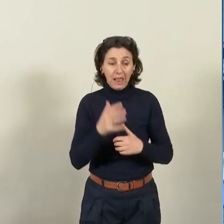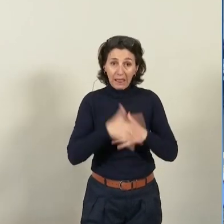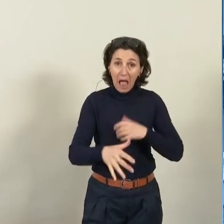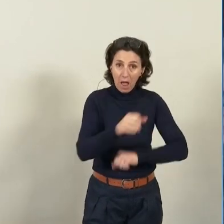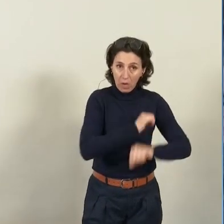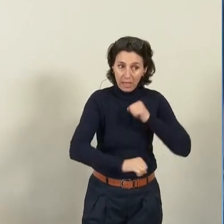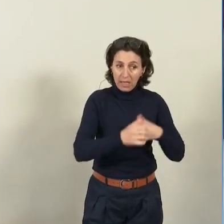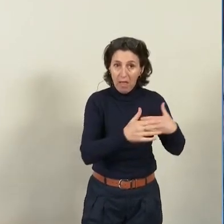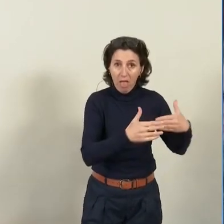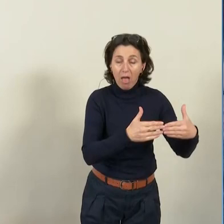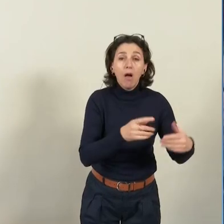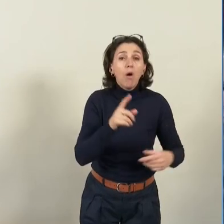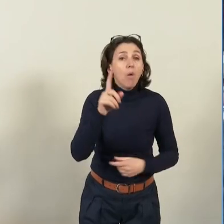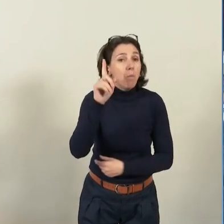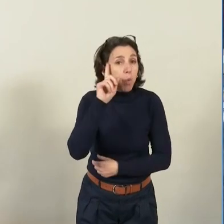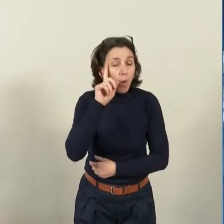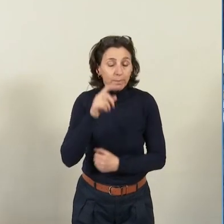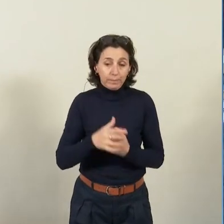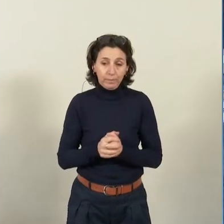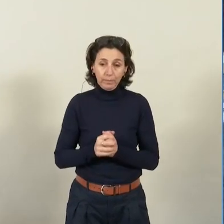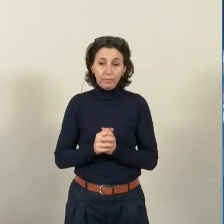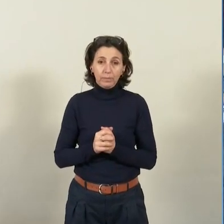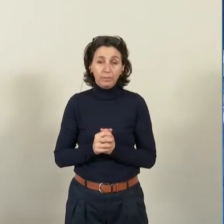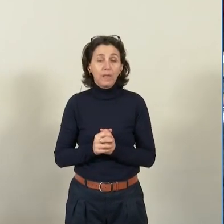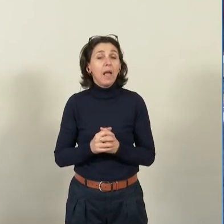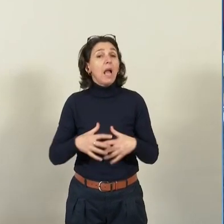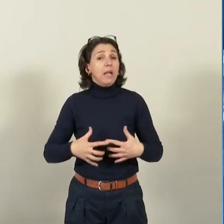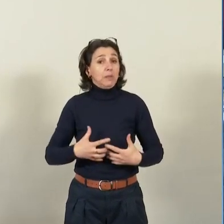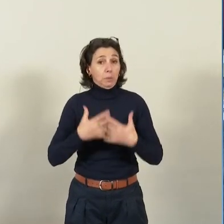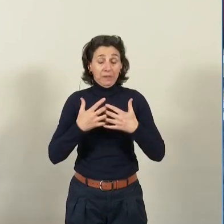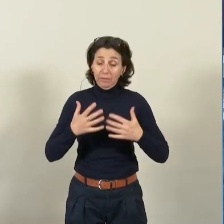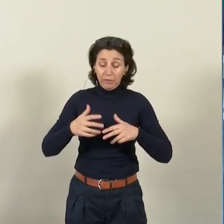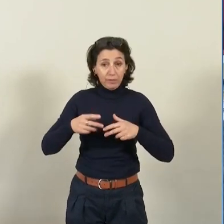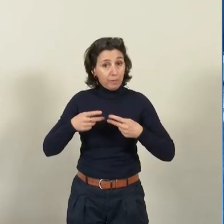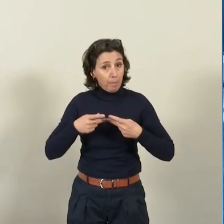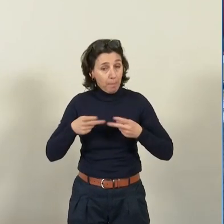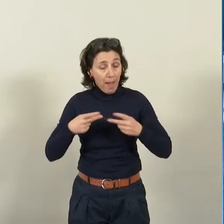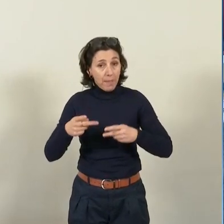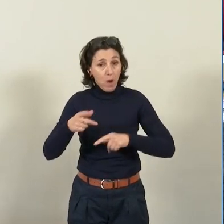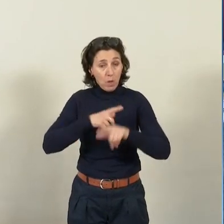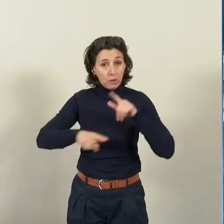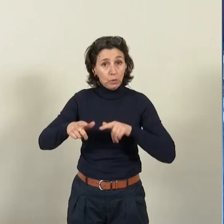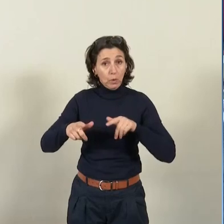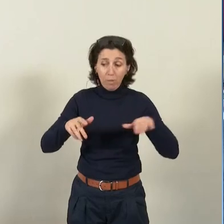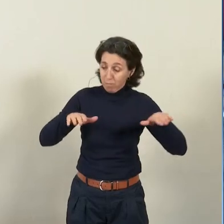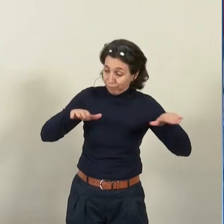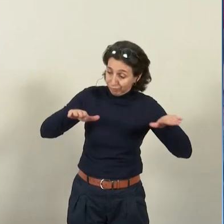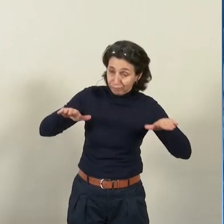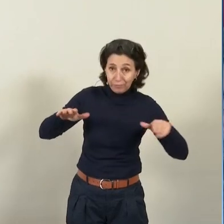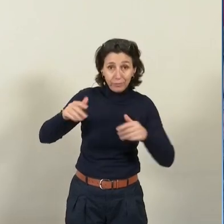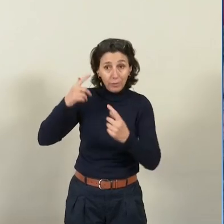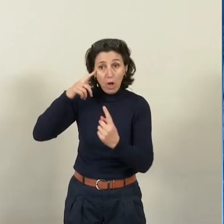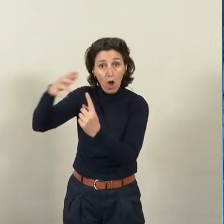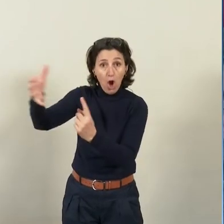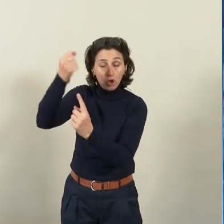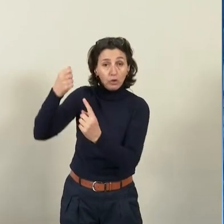dans les possibilités d'intégration du dispositif du permis de louer avec les enjeux métropolitains donc en fait c'était dans les cartons la ville de Gren avait déjà